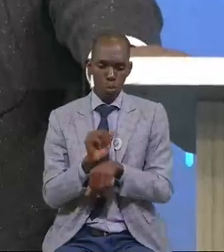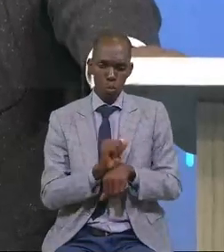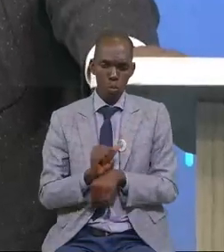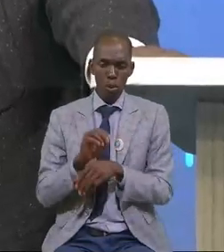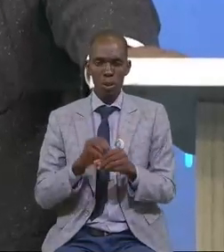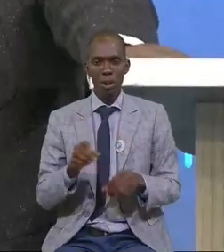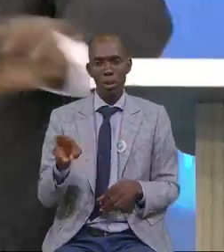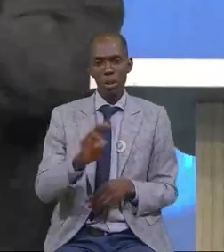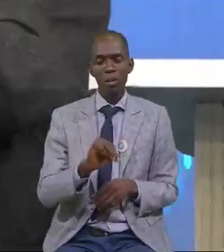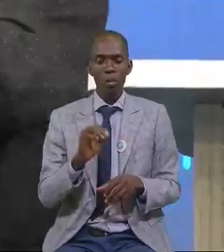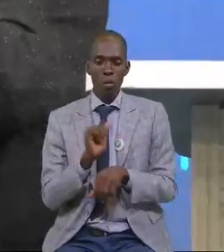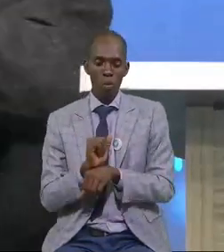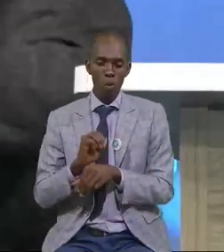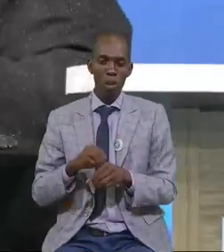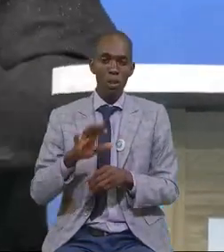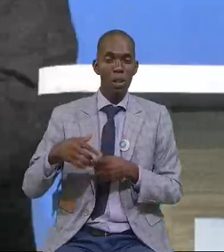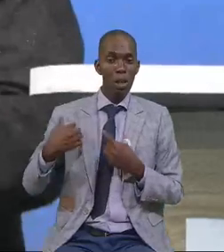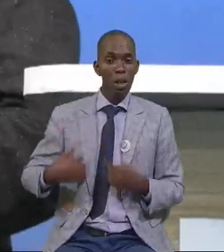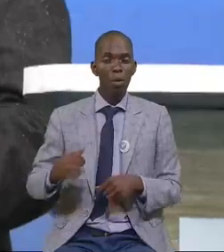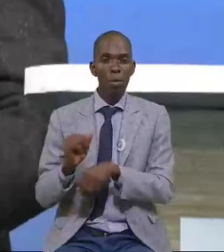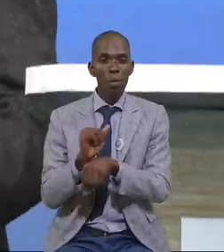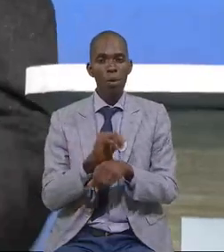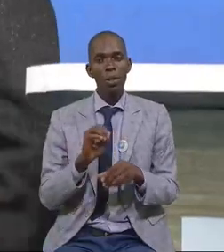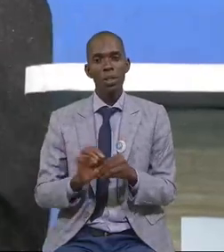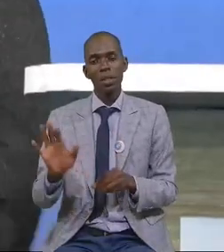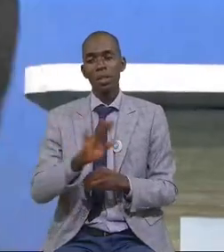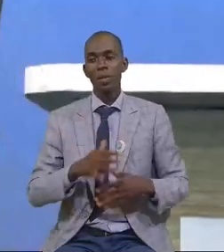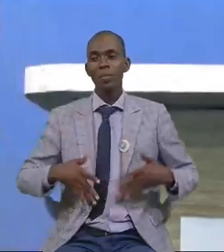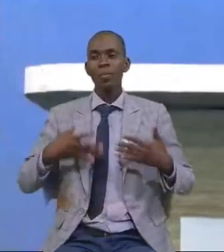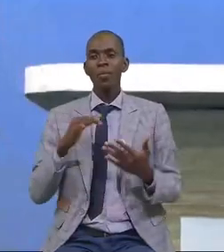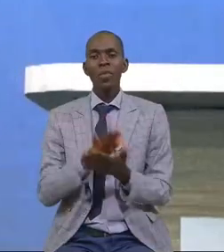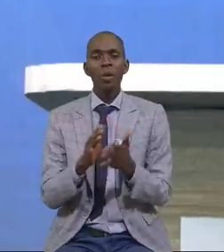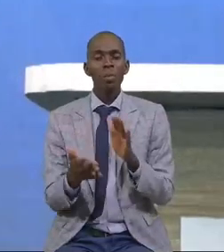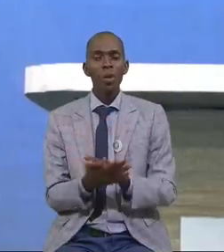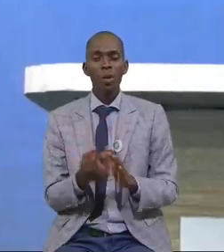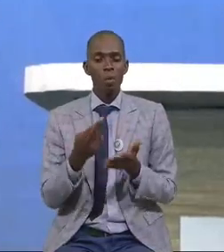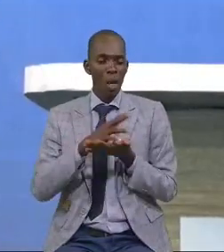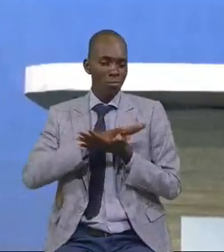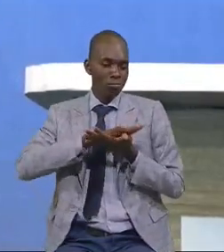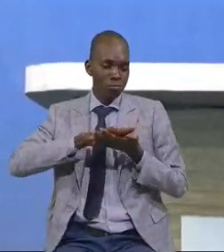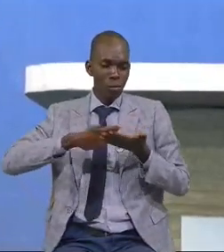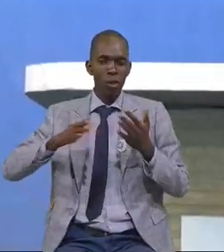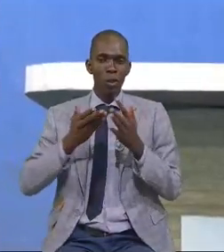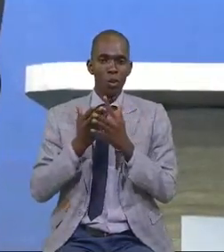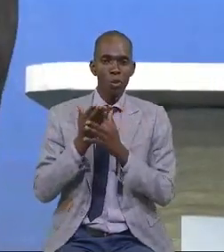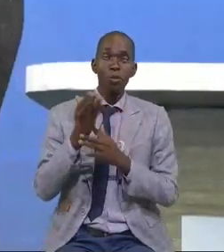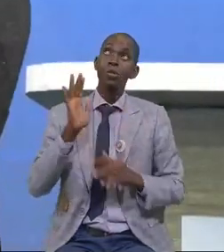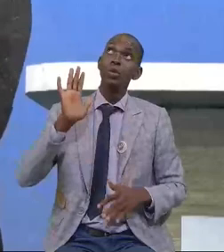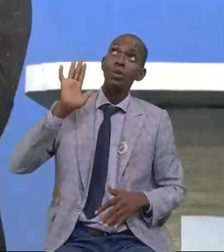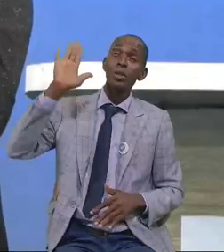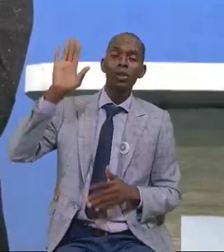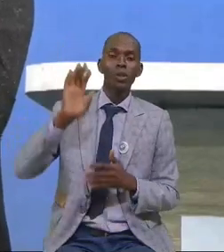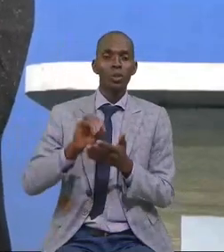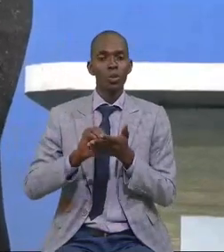leur cœur, d'agir dans leur vie, et ils deviennent justes à travers sa